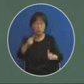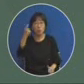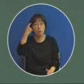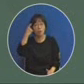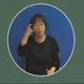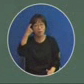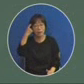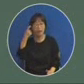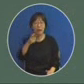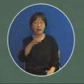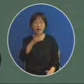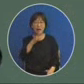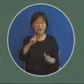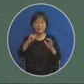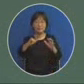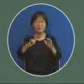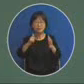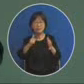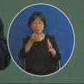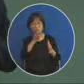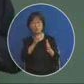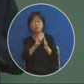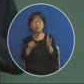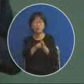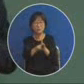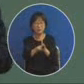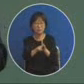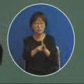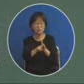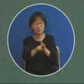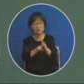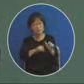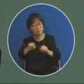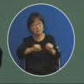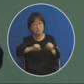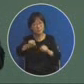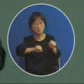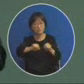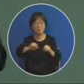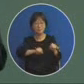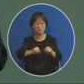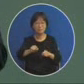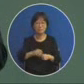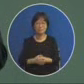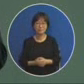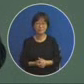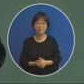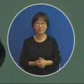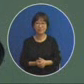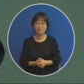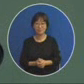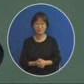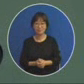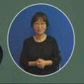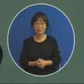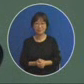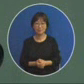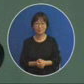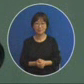live so diligently and zealously and that itself is not a bad thing, but you later find out that you've devoted yourself your entire lives to the world. 그